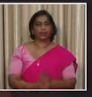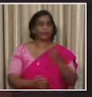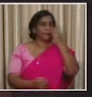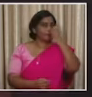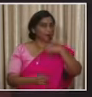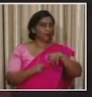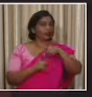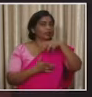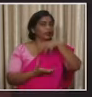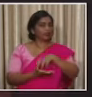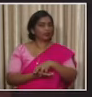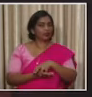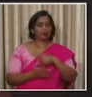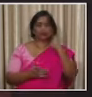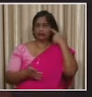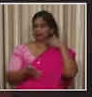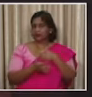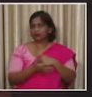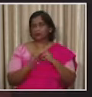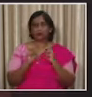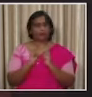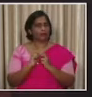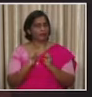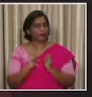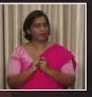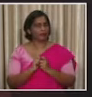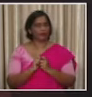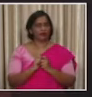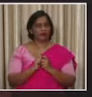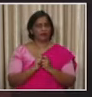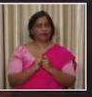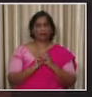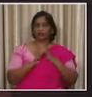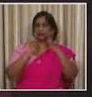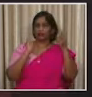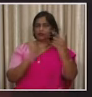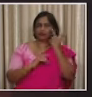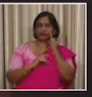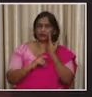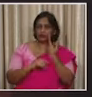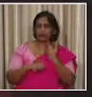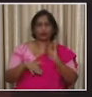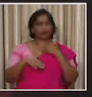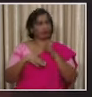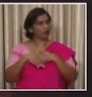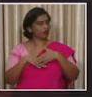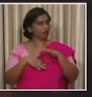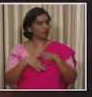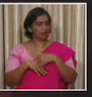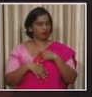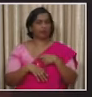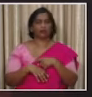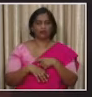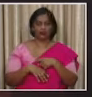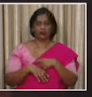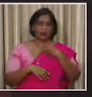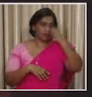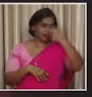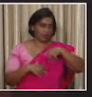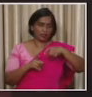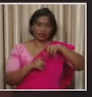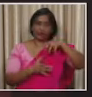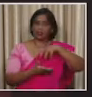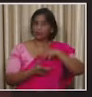මාතර දිස්ත්‍රික්කයේ අසහනයට විපතට මේ මහා ඛේදවාචකයට ලක්වුණු මාතර